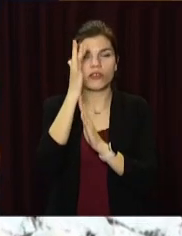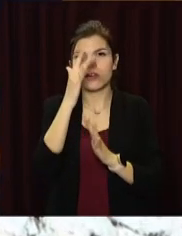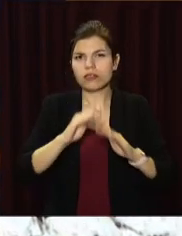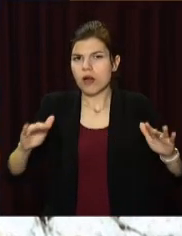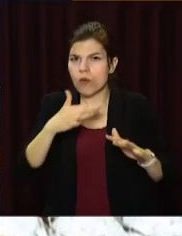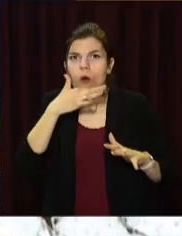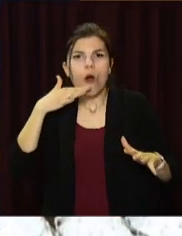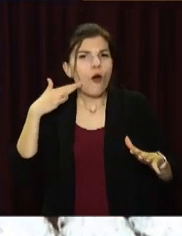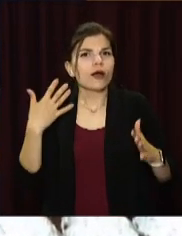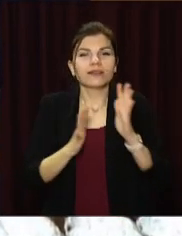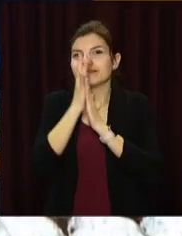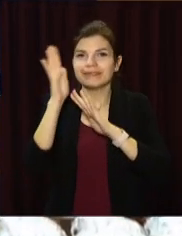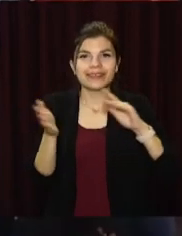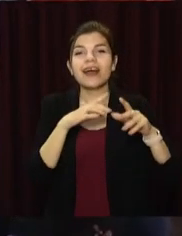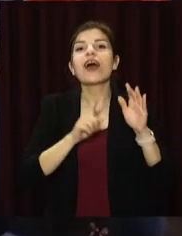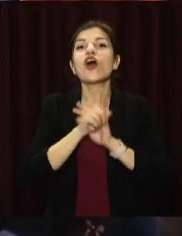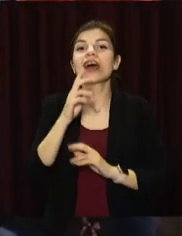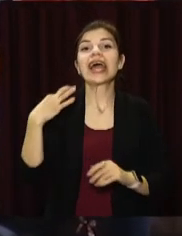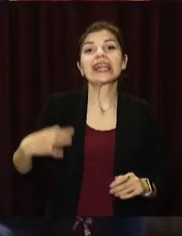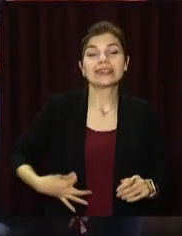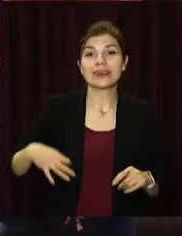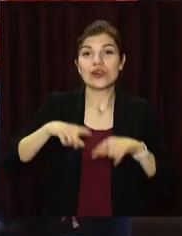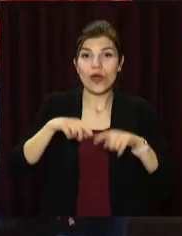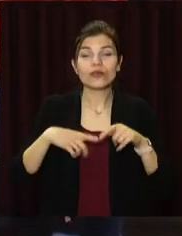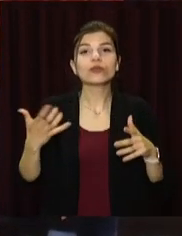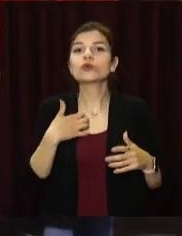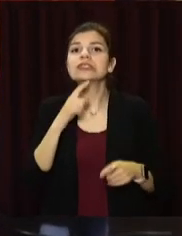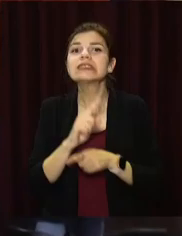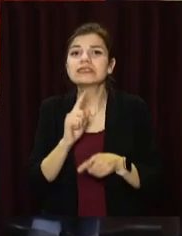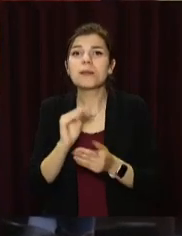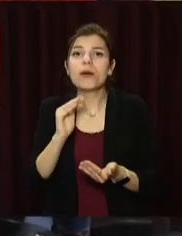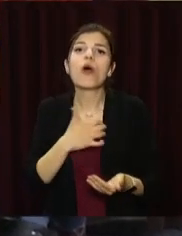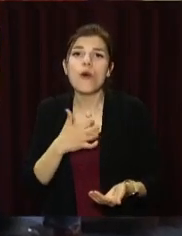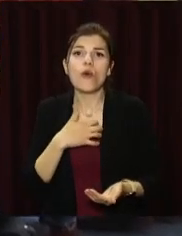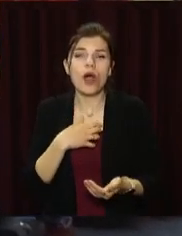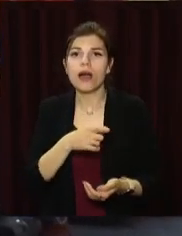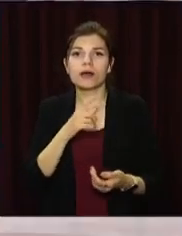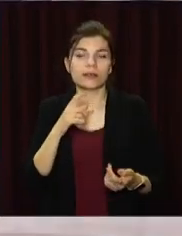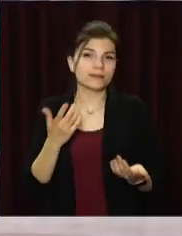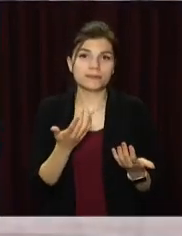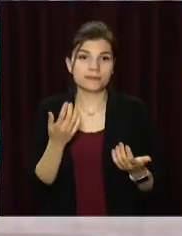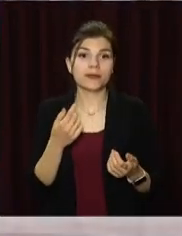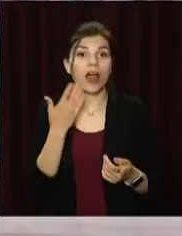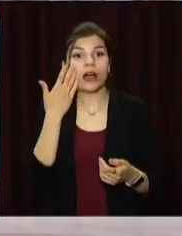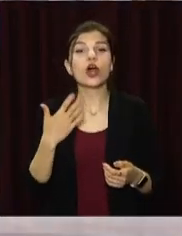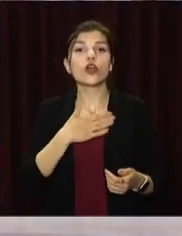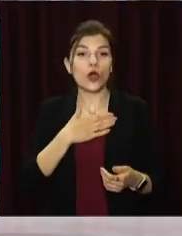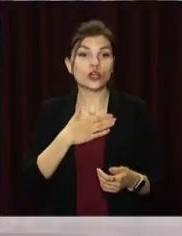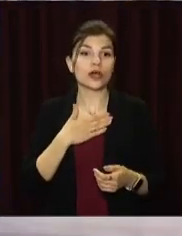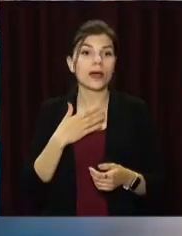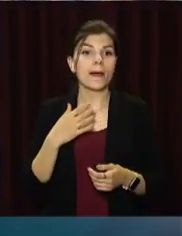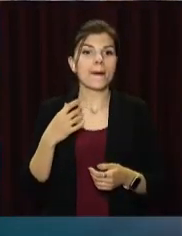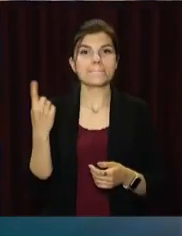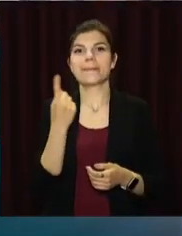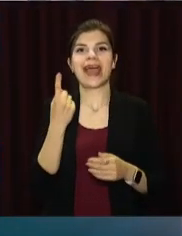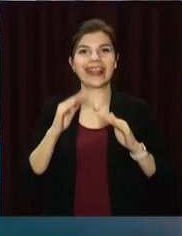десятки дітлахів. Почалося все з рідних синів, які дуже хотіли маленьку сестричку, розповідає жінка. Когда выросли наша первая